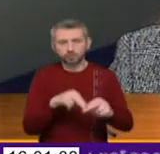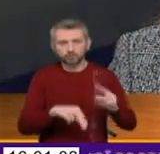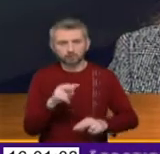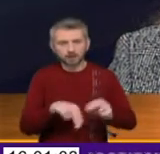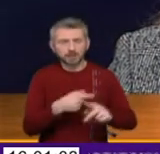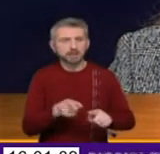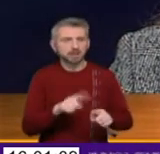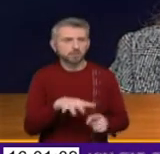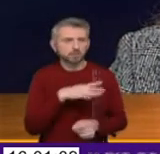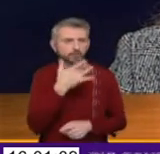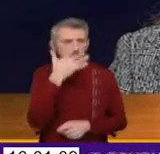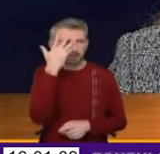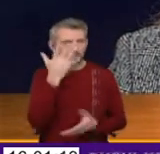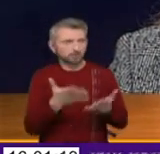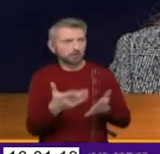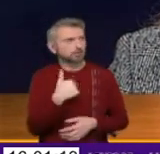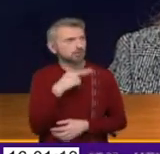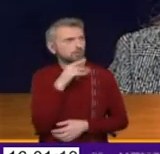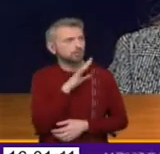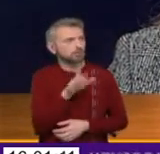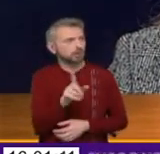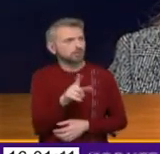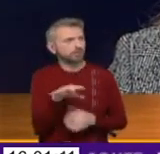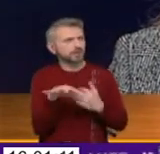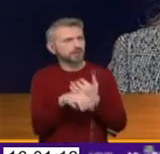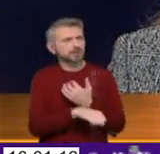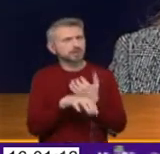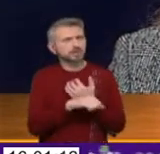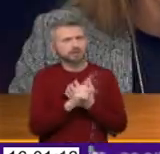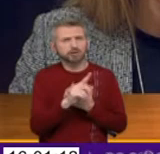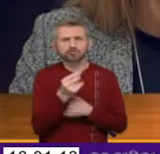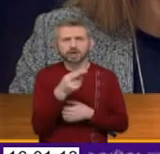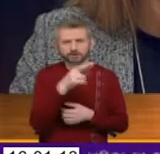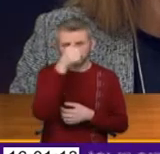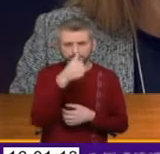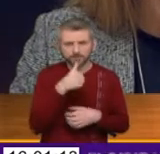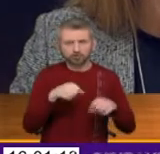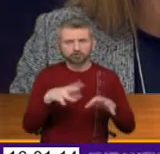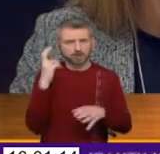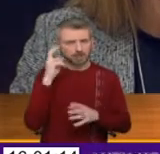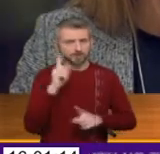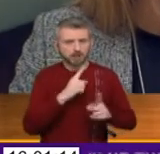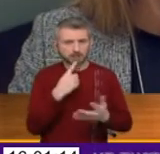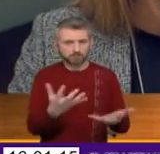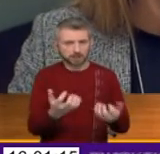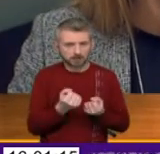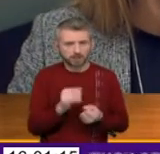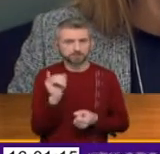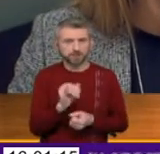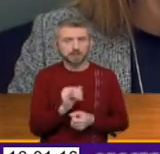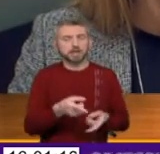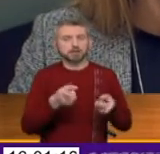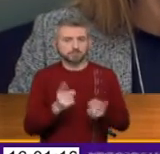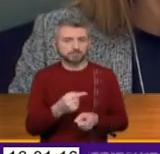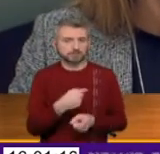було влітку, якщо не помиляюся, наприкінці червня рішення Київради прийняла. І